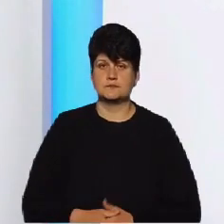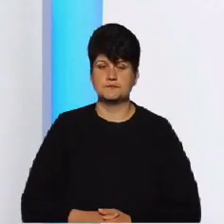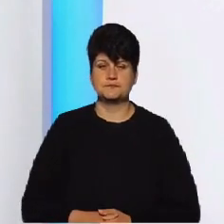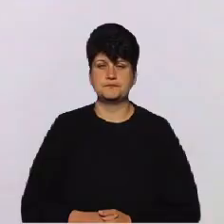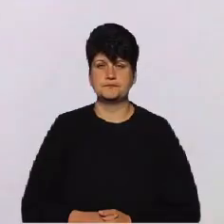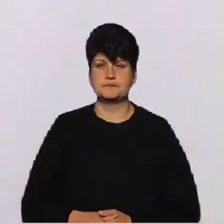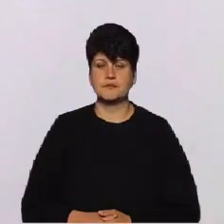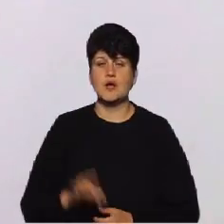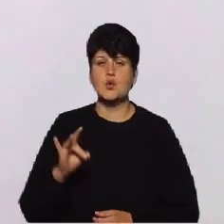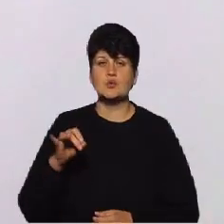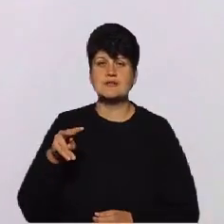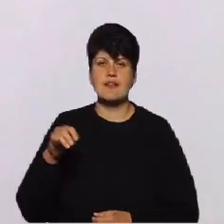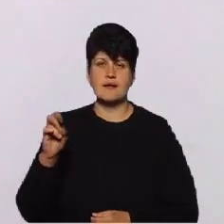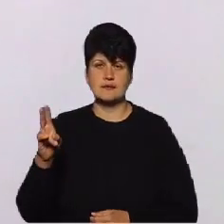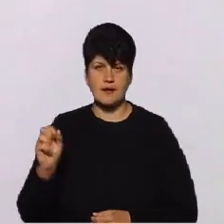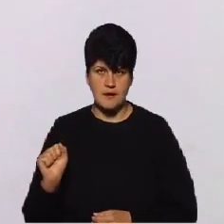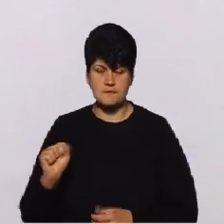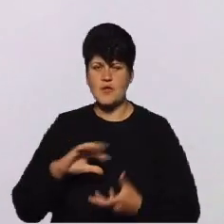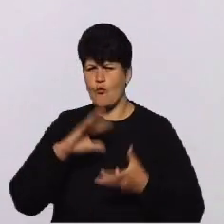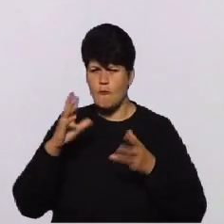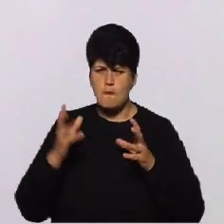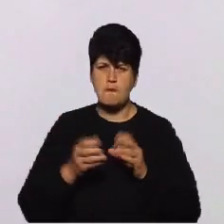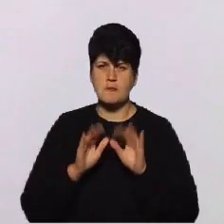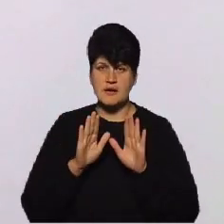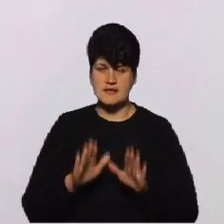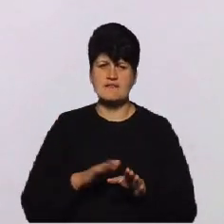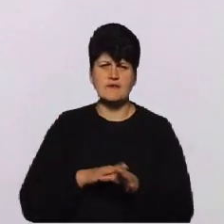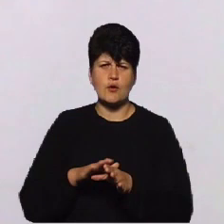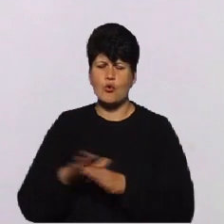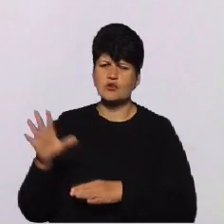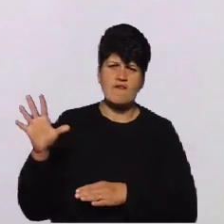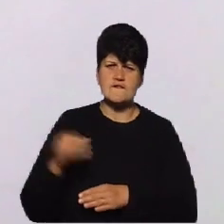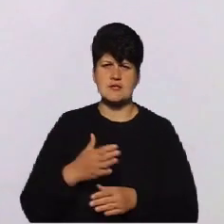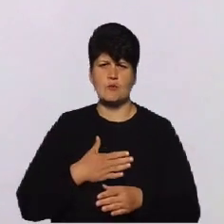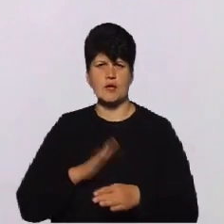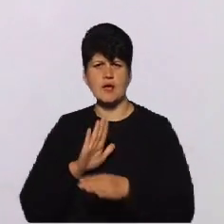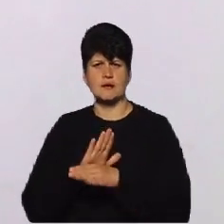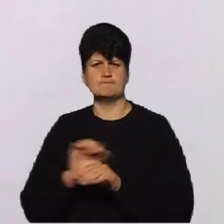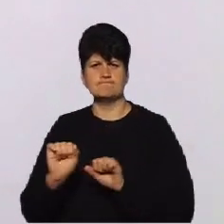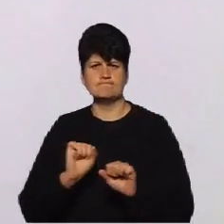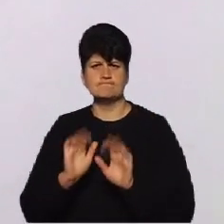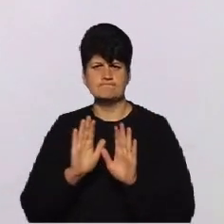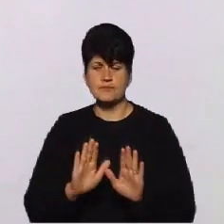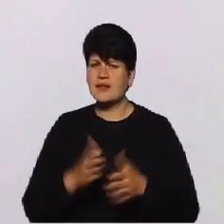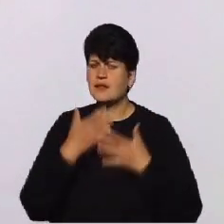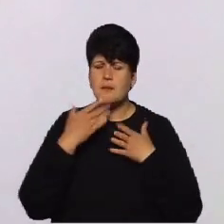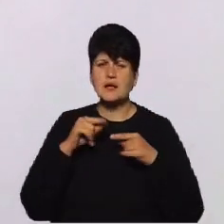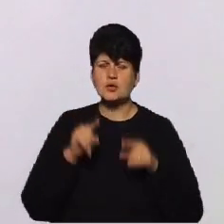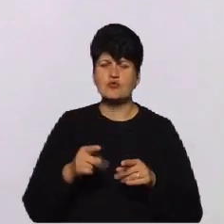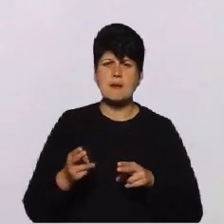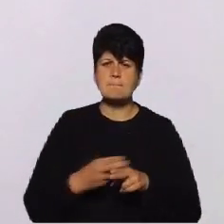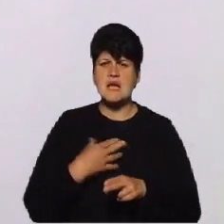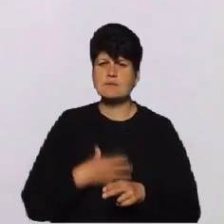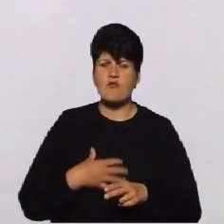Русланка, в принципі, виконує всі мої розпорядження. Нема такого, що вона без поважної причини не